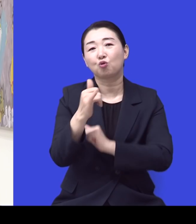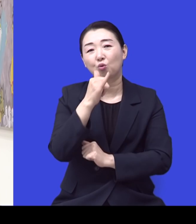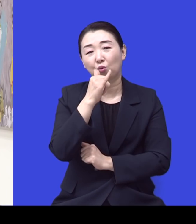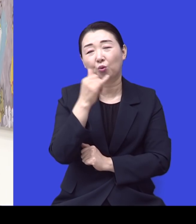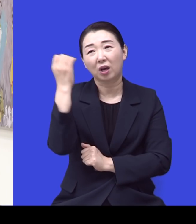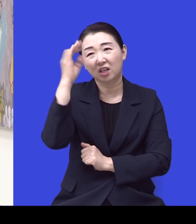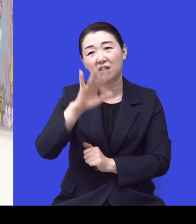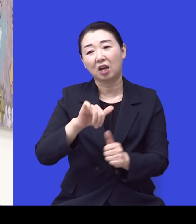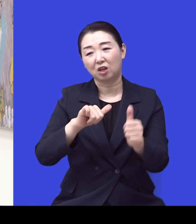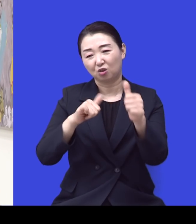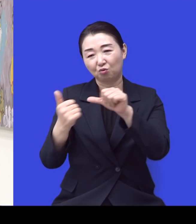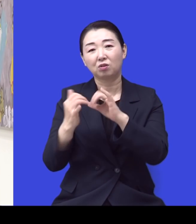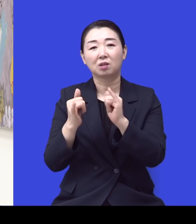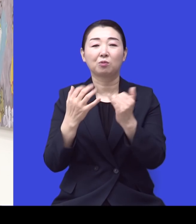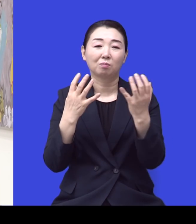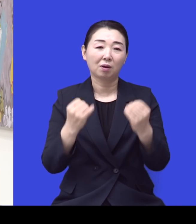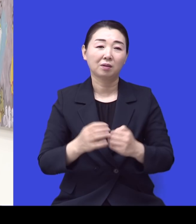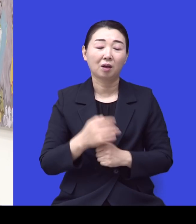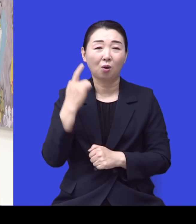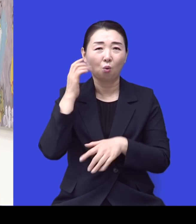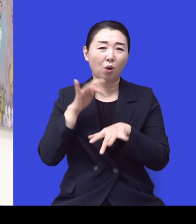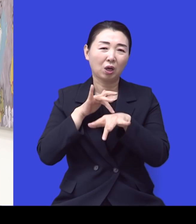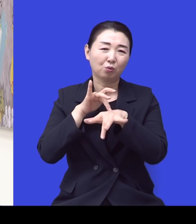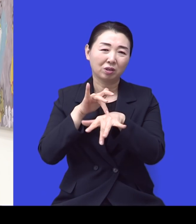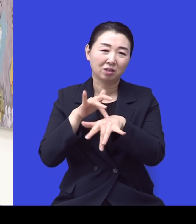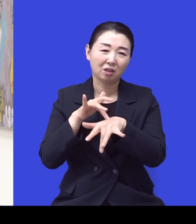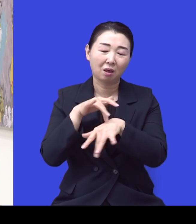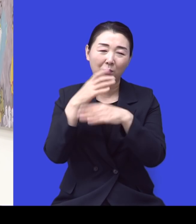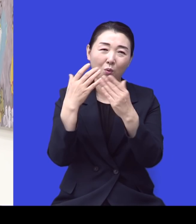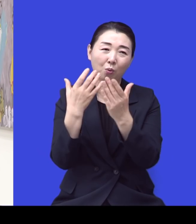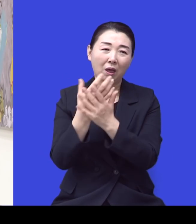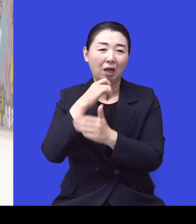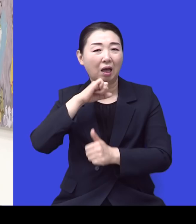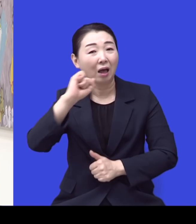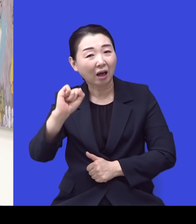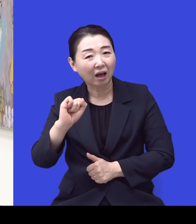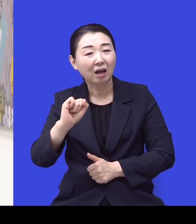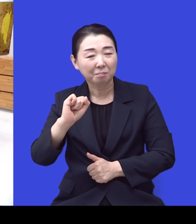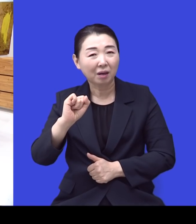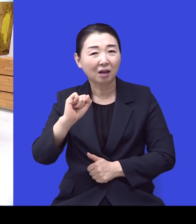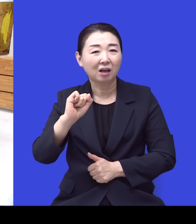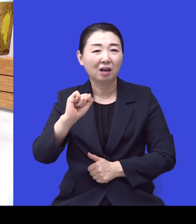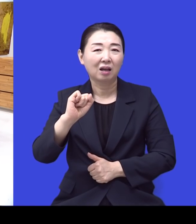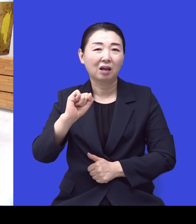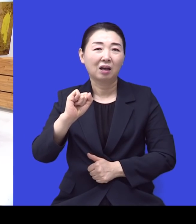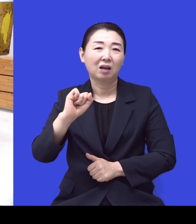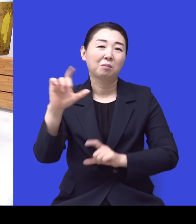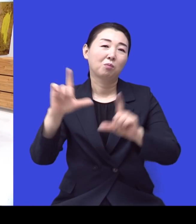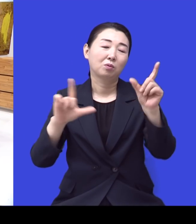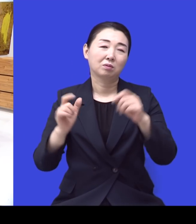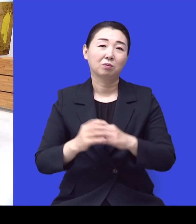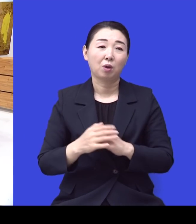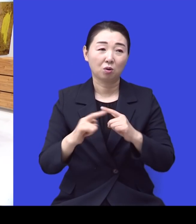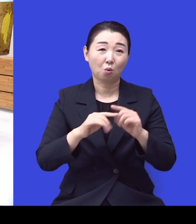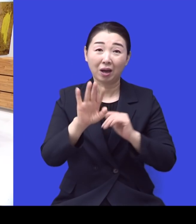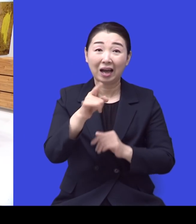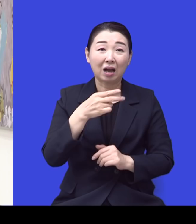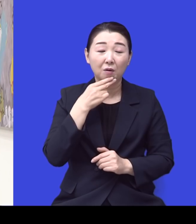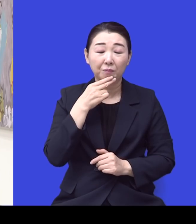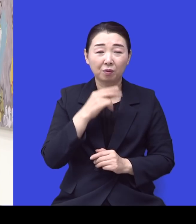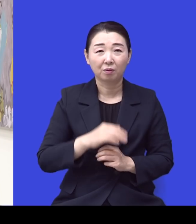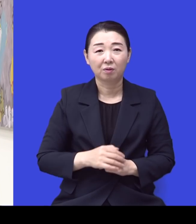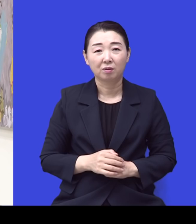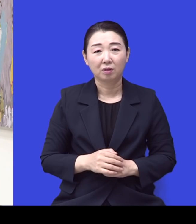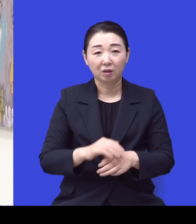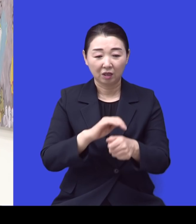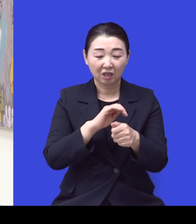분도 많고 너무 이게 귀신에게 잡혀져 있는 그런 전형적인 그러니까 교회가 전혀 없는 또 경상도